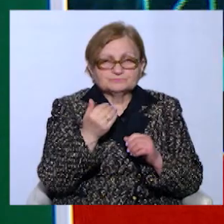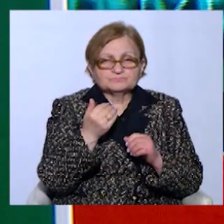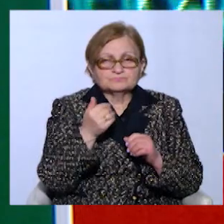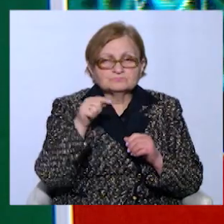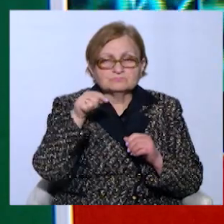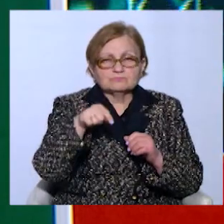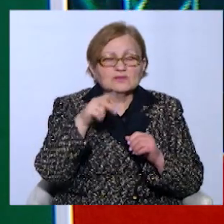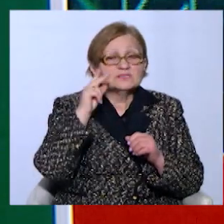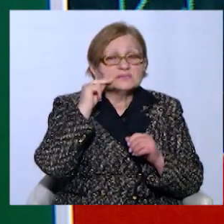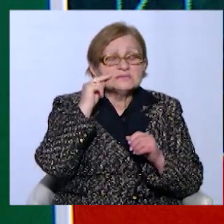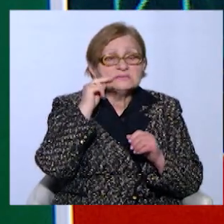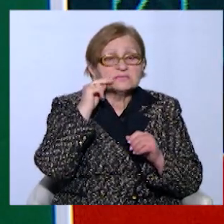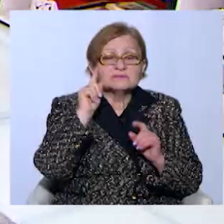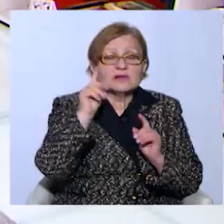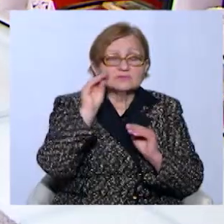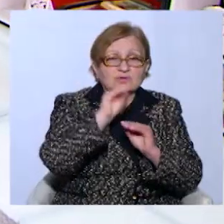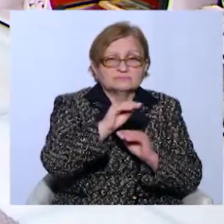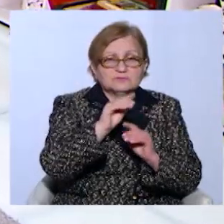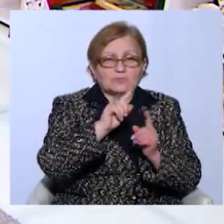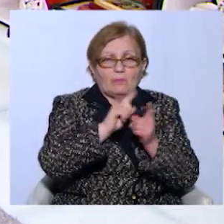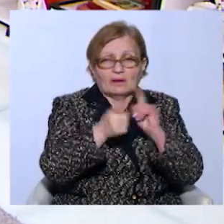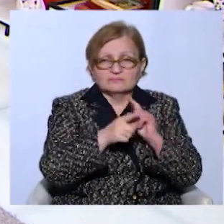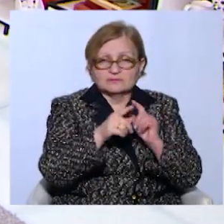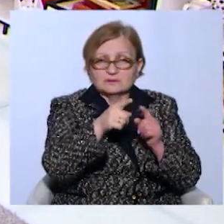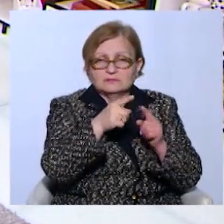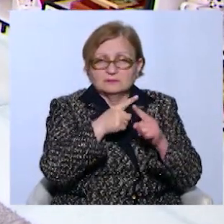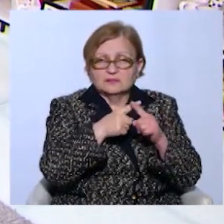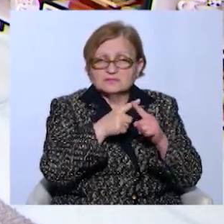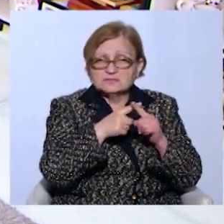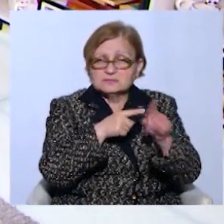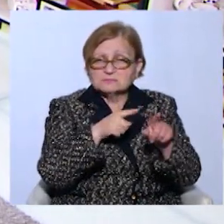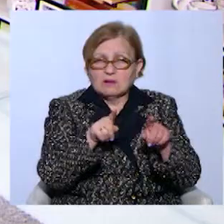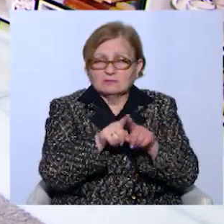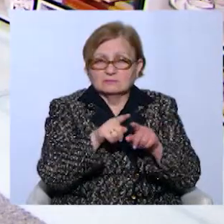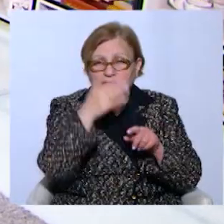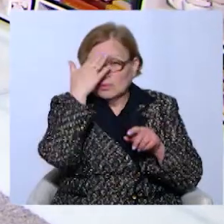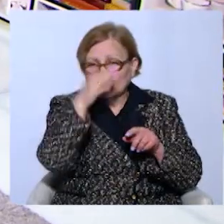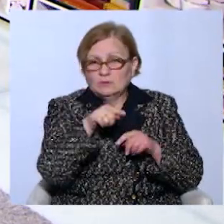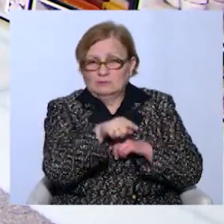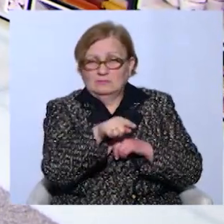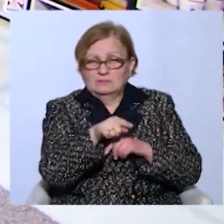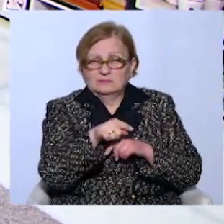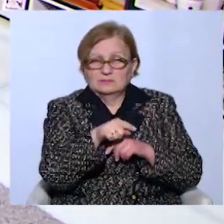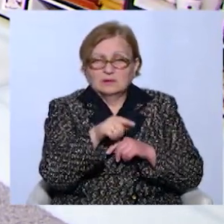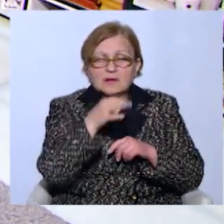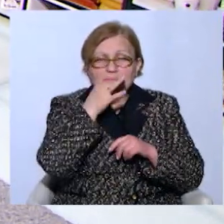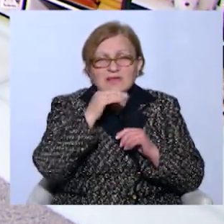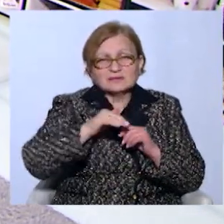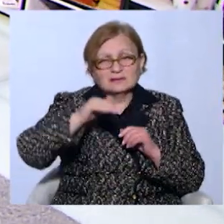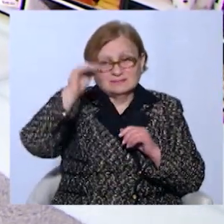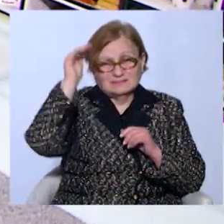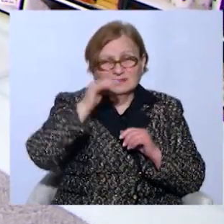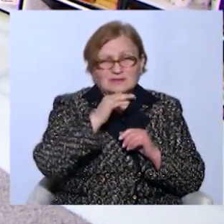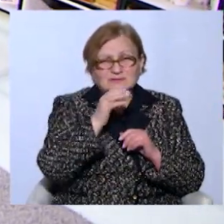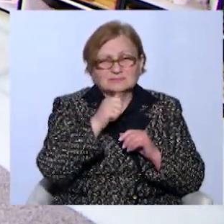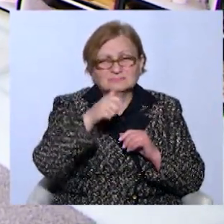რიცხვი, რა ჩავწერო X-ის ნაგვერად. ეს წინასწარ ბოდიშს ვიხდი მე. უფროს კლასებში უფრო დაიხვეწება ეს, მაგრამ თქვენ ხვდებით